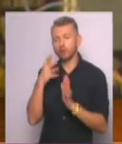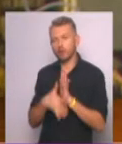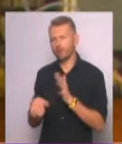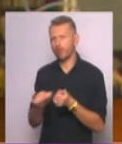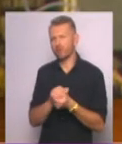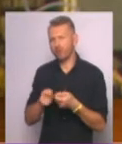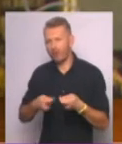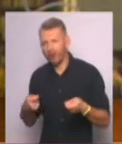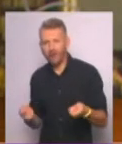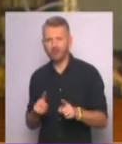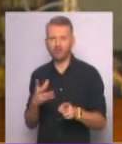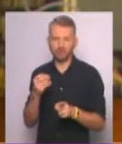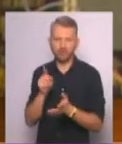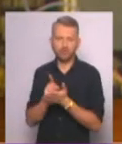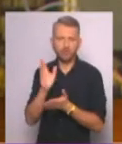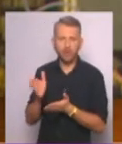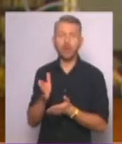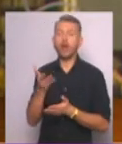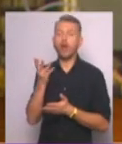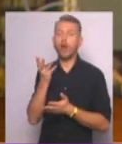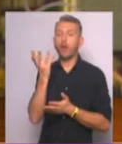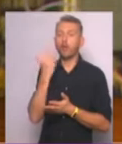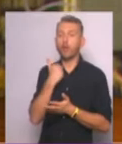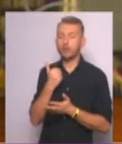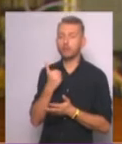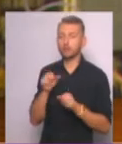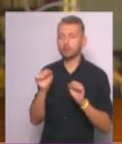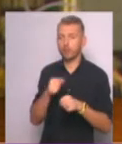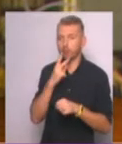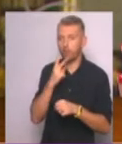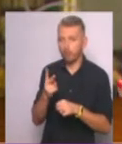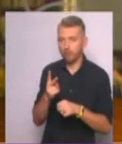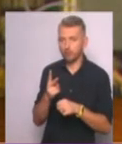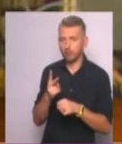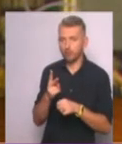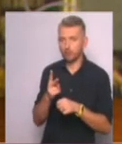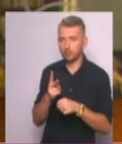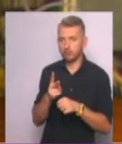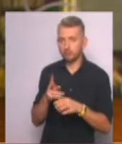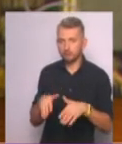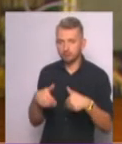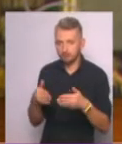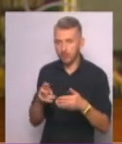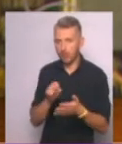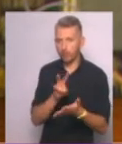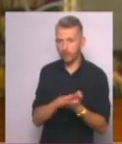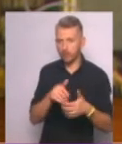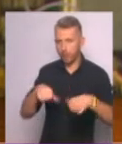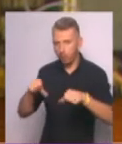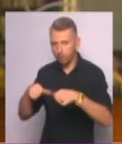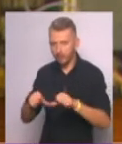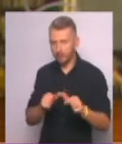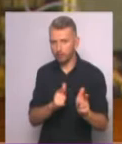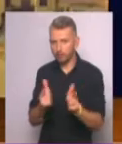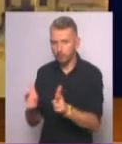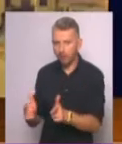бюрократичну процедуру, яка ще має пройти, коли, скоріш за все, ми вже можемо побачити їх на постійних комісіях, що він проходить їх, і вже на